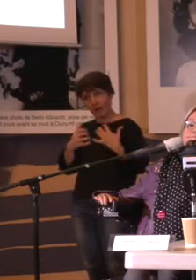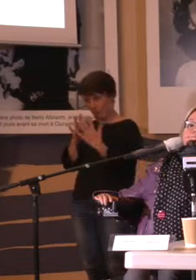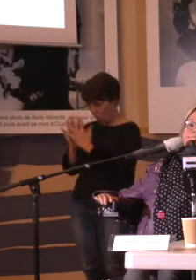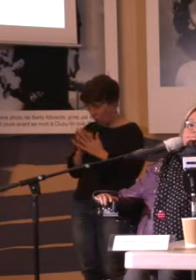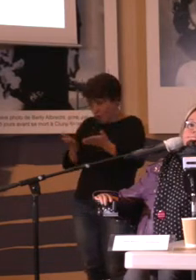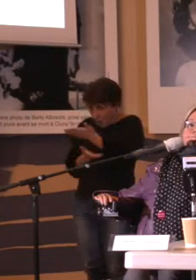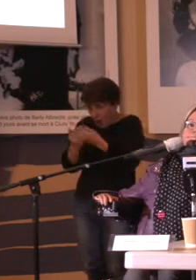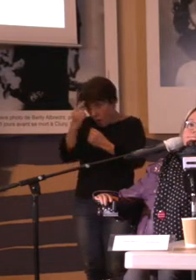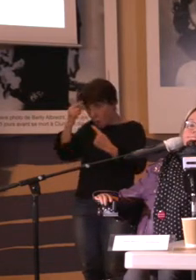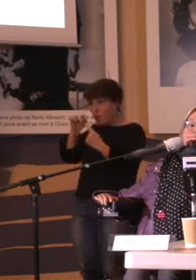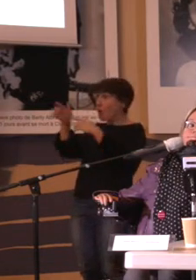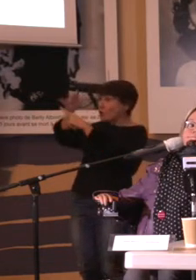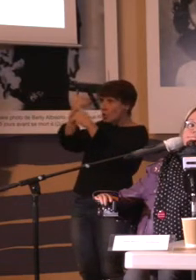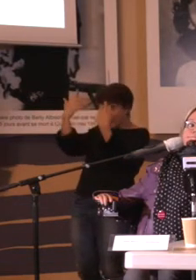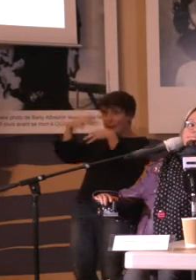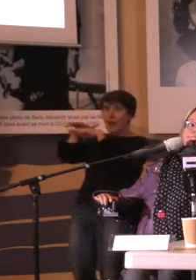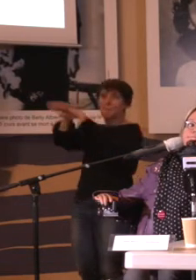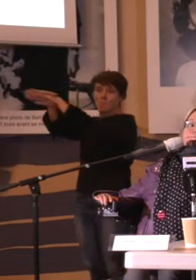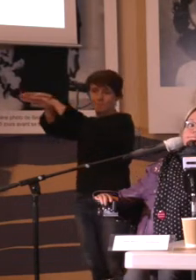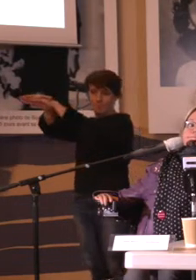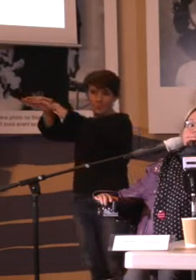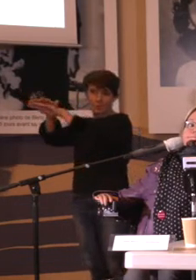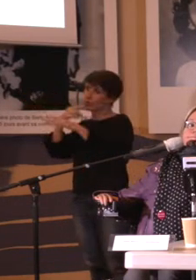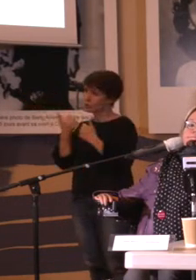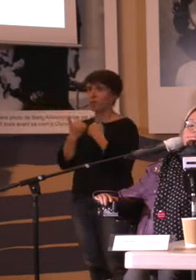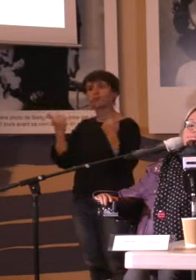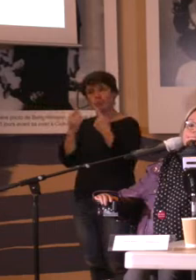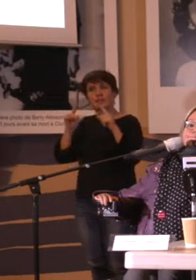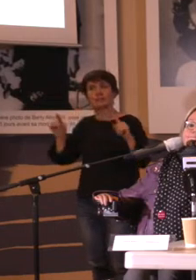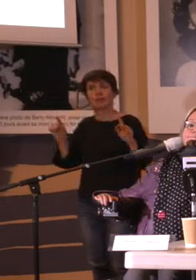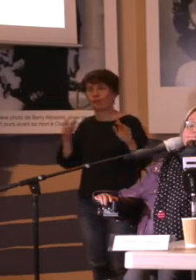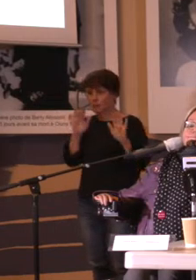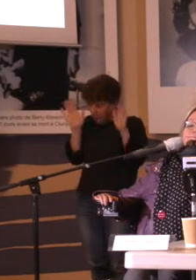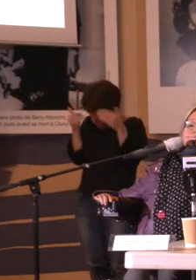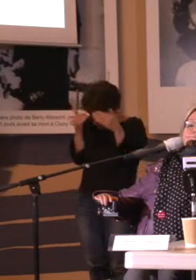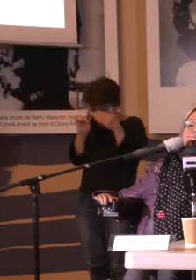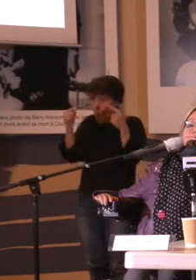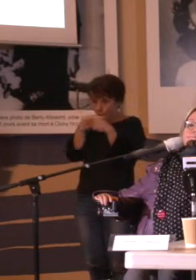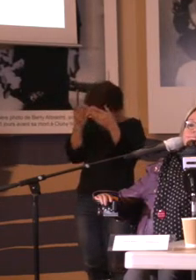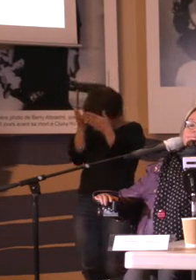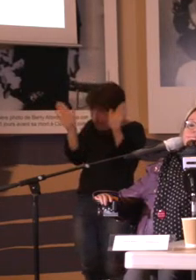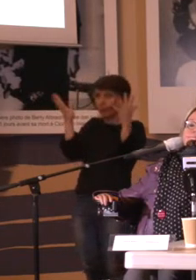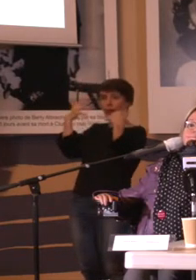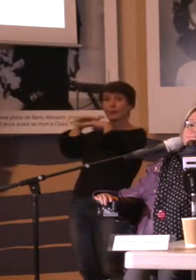qu'il a plutôt vers la société, plutôt que se renfermer sur